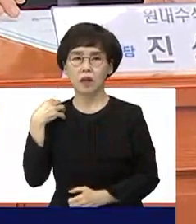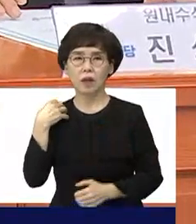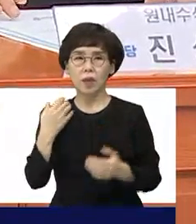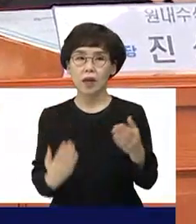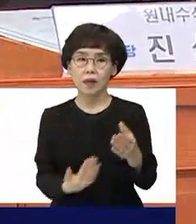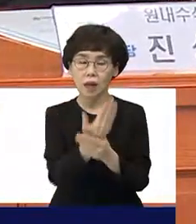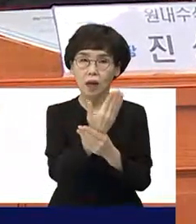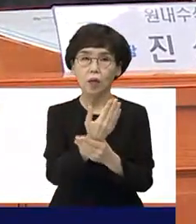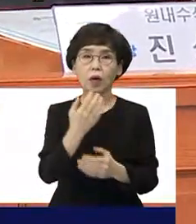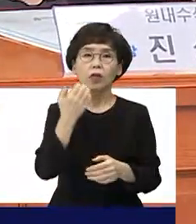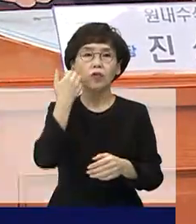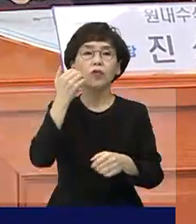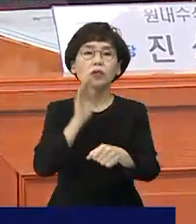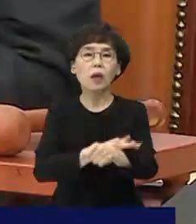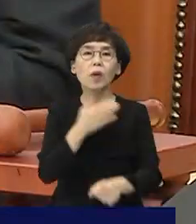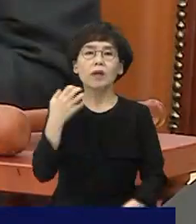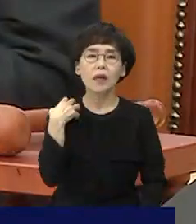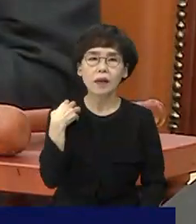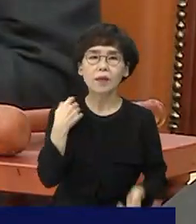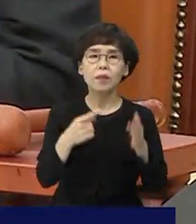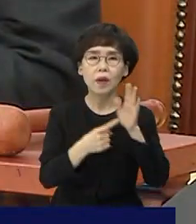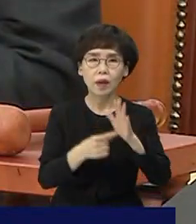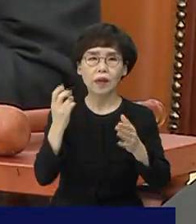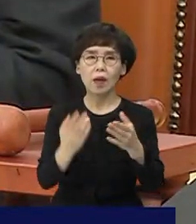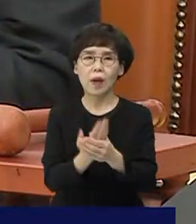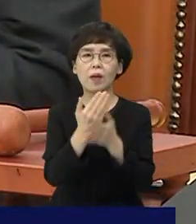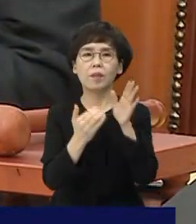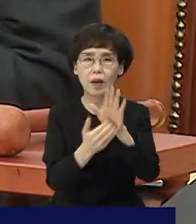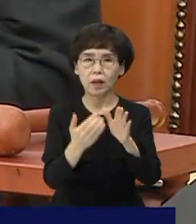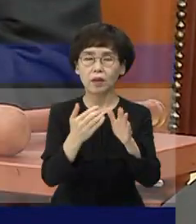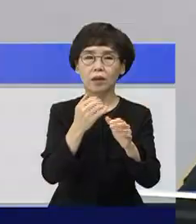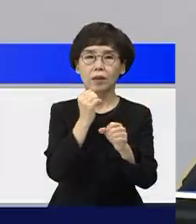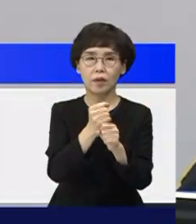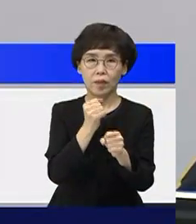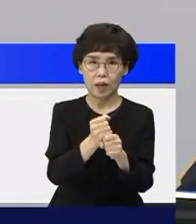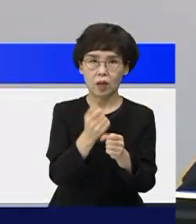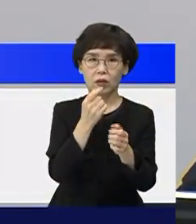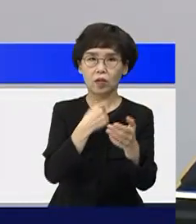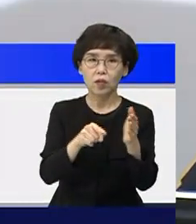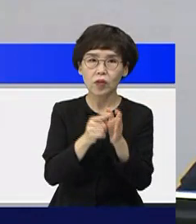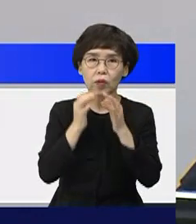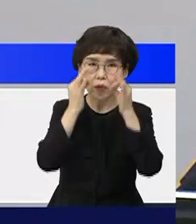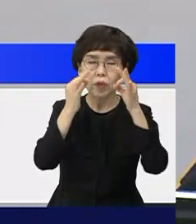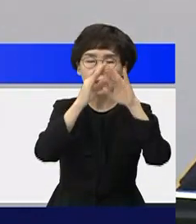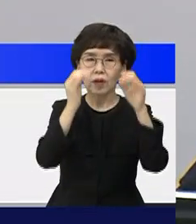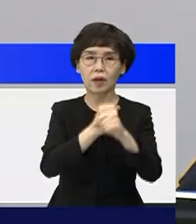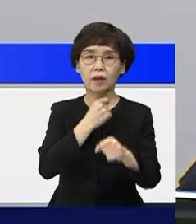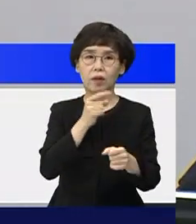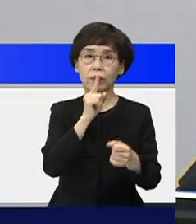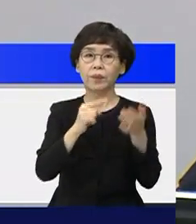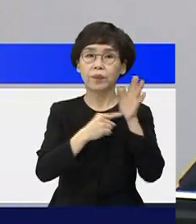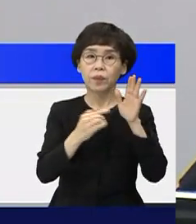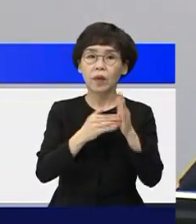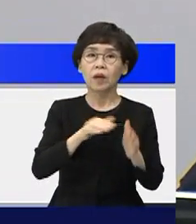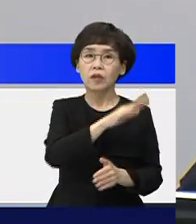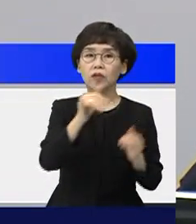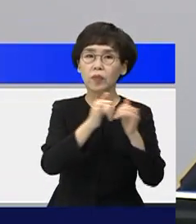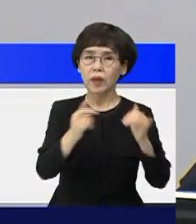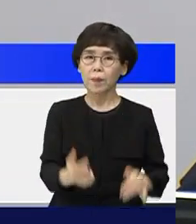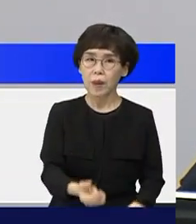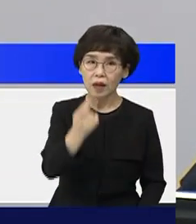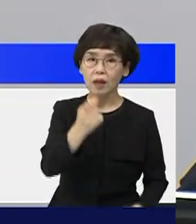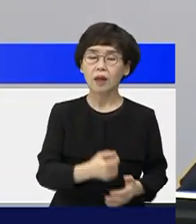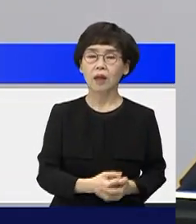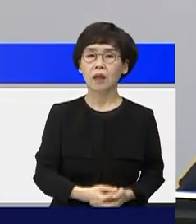재발 방지책 마련에 최선을 다하겠다고 약속했습니다. 우리 국민들께서 빠른 시일